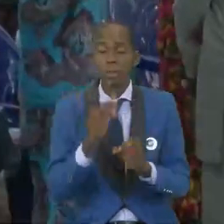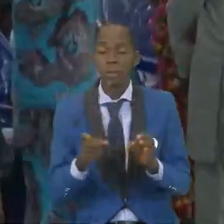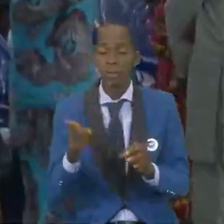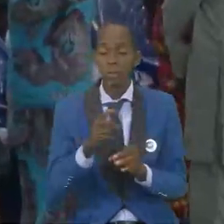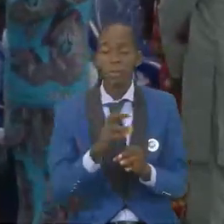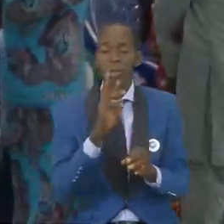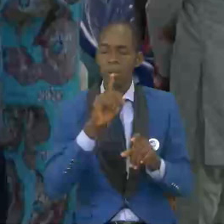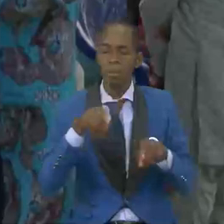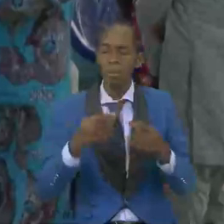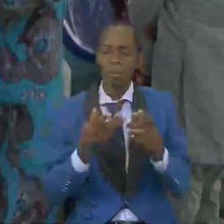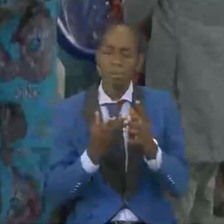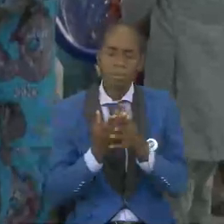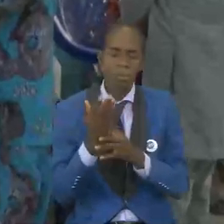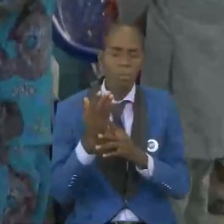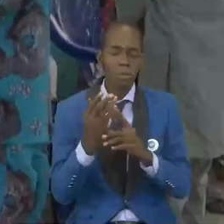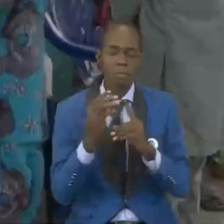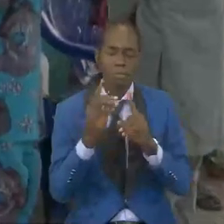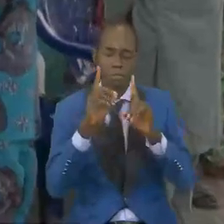de notre émancipation.